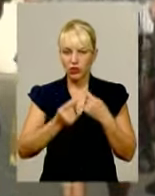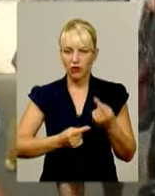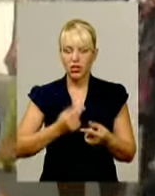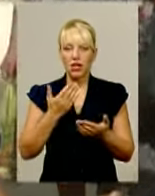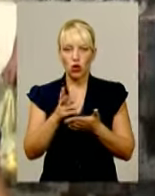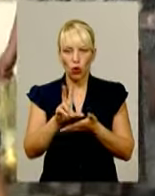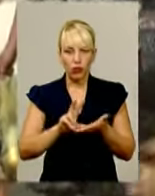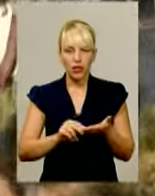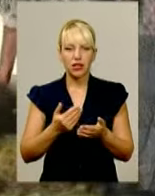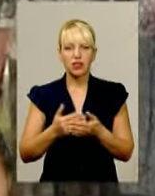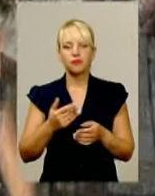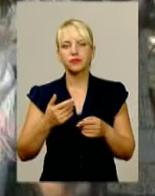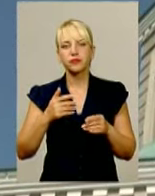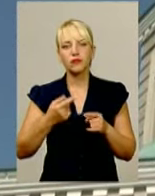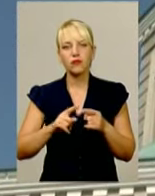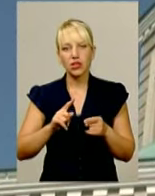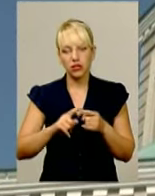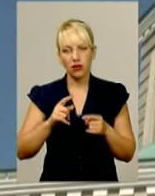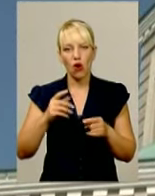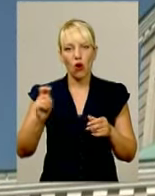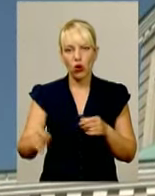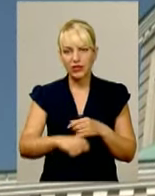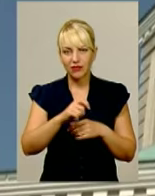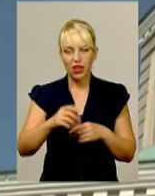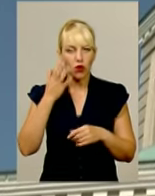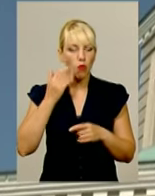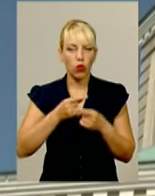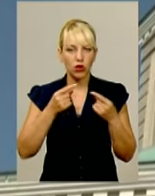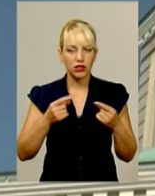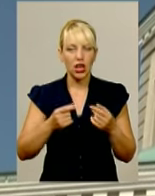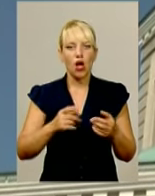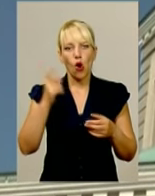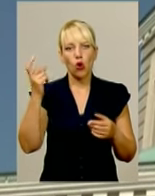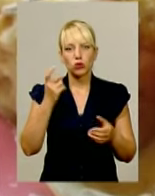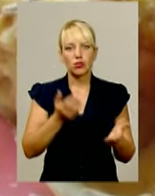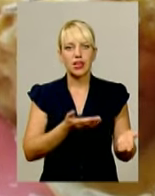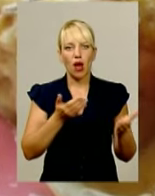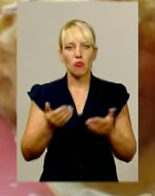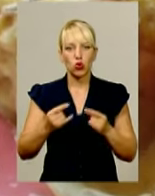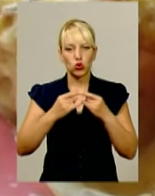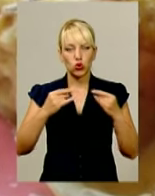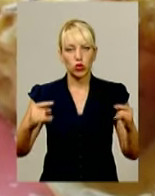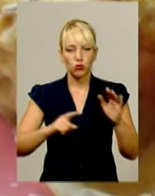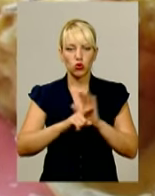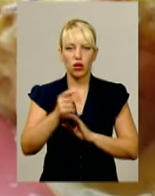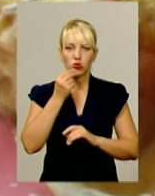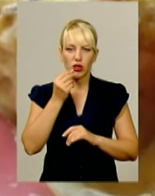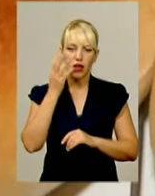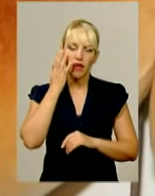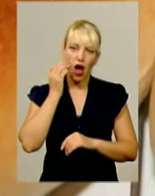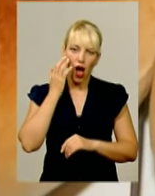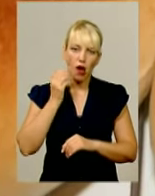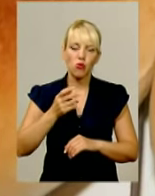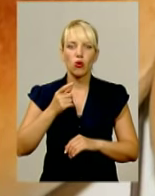плодів у церкві господар з освяченою свічкою обходить пасіку і запрошує родину до столу. Спочатку їдять яблука та мед,